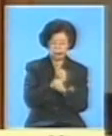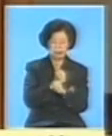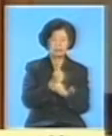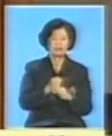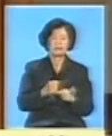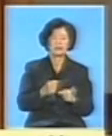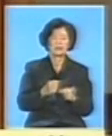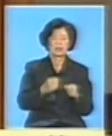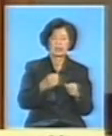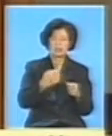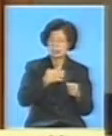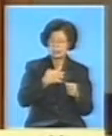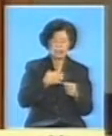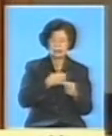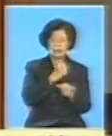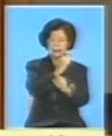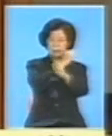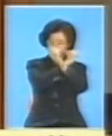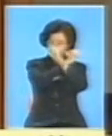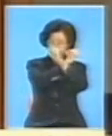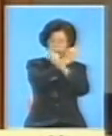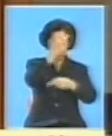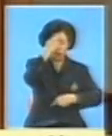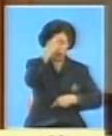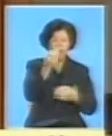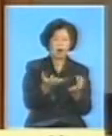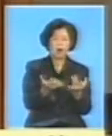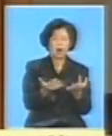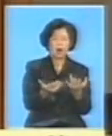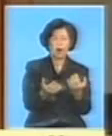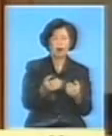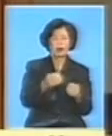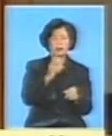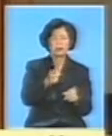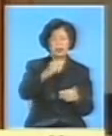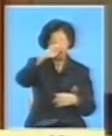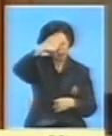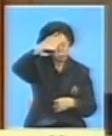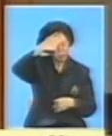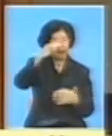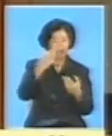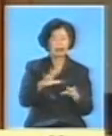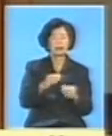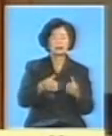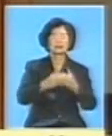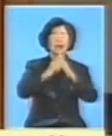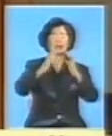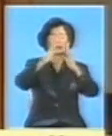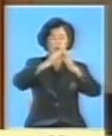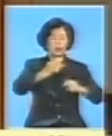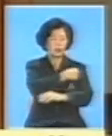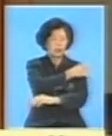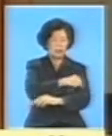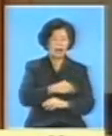ราอยากให้เน้นป้องกันโรคมากกว่านะครับไม่ใช่เน้นรอให้ป่วยสร้างโรงพยาบาลไปเรื่อยเปื่อยนะโน่นไปสร้างในพื้นที่อะไรก็ได้ส